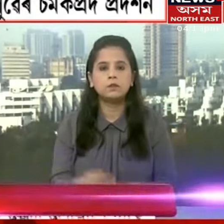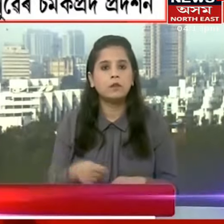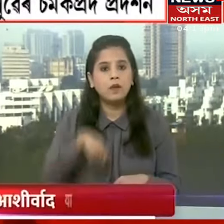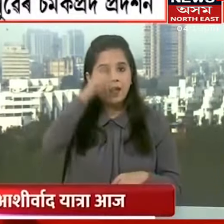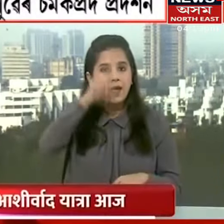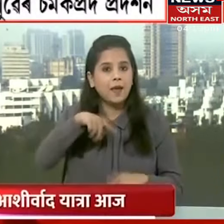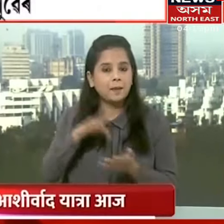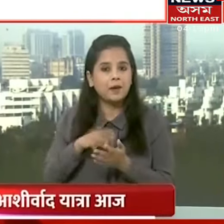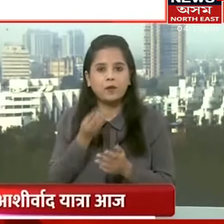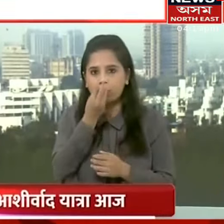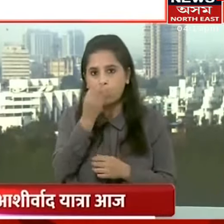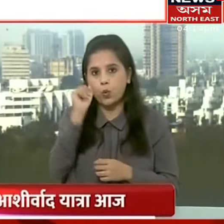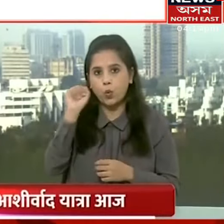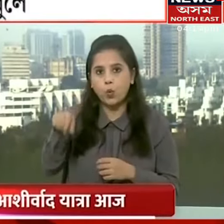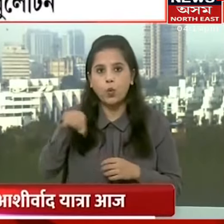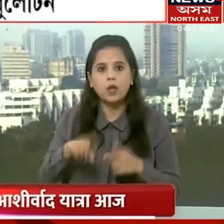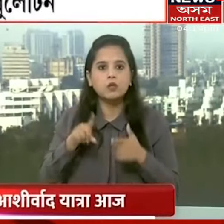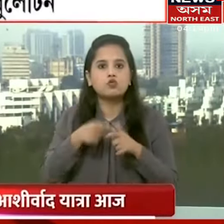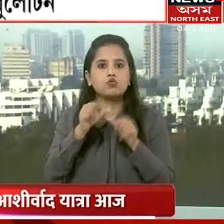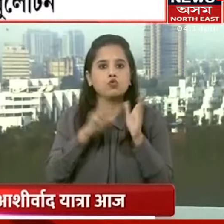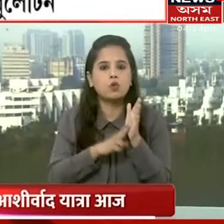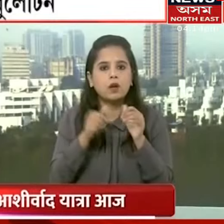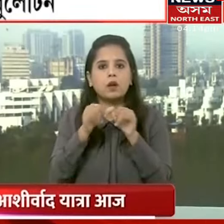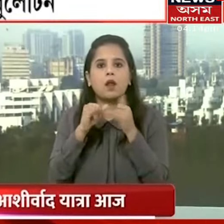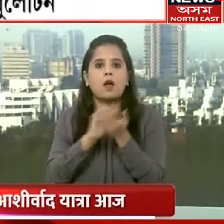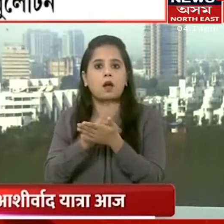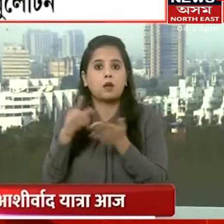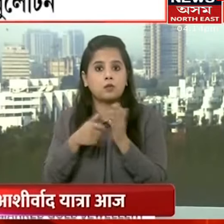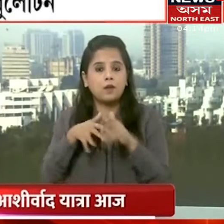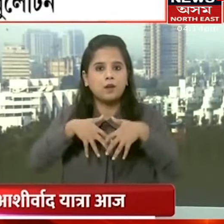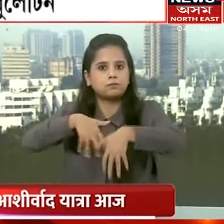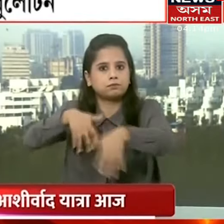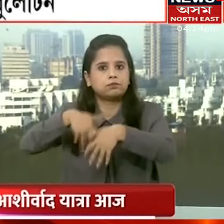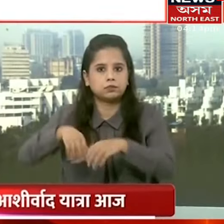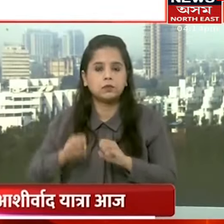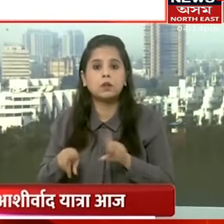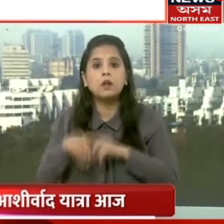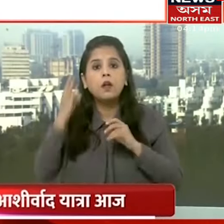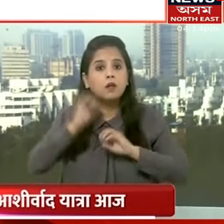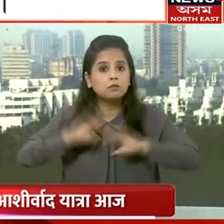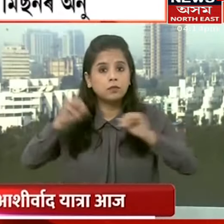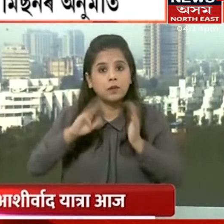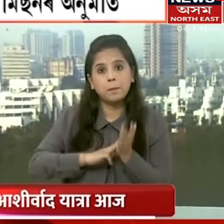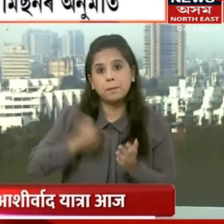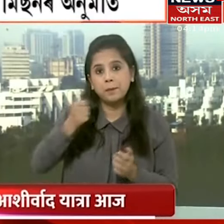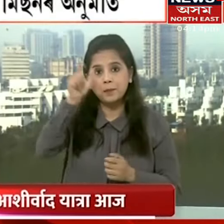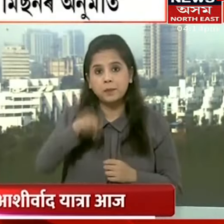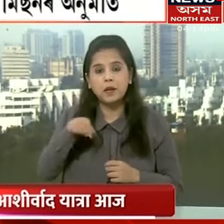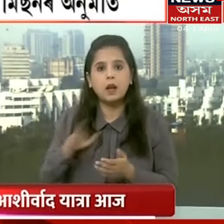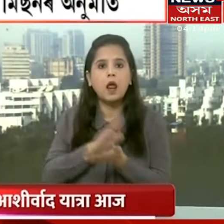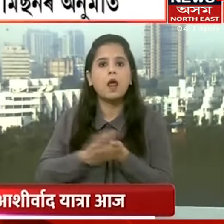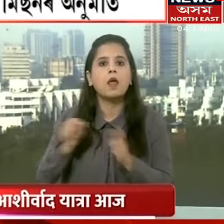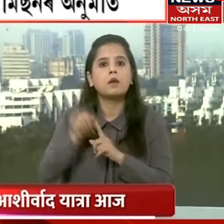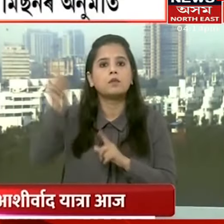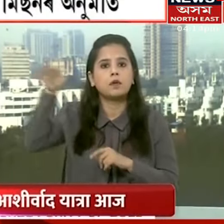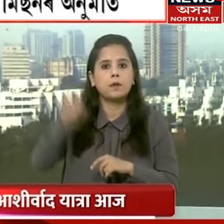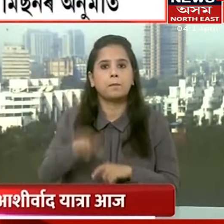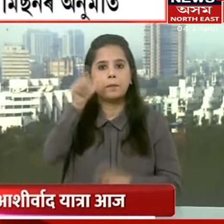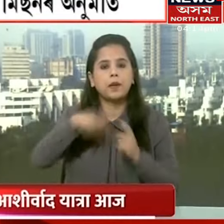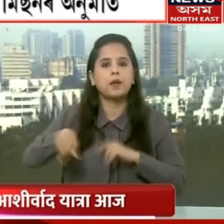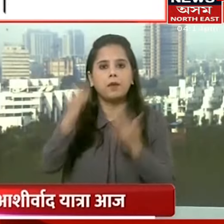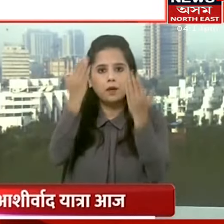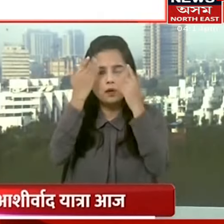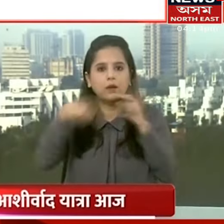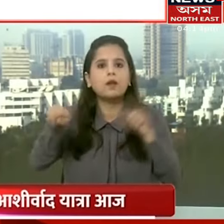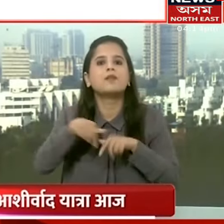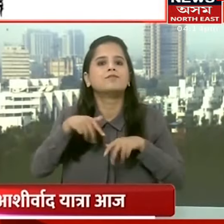देश भर में भाजपा की जन आशीर्वाद यात्राएं जारी सूचना प्रसारण मंत्री अनुराग सिंह ठाकुर आज हिमाचल प्रदेश में करेंगे जन आशीर्वाद